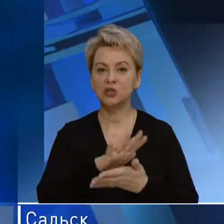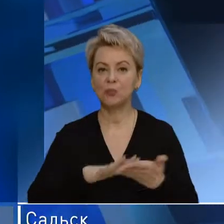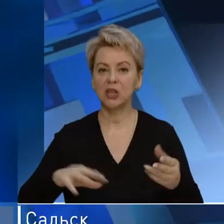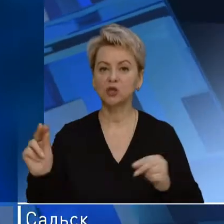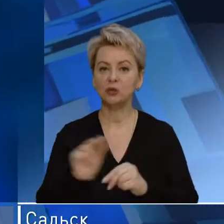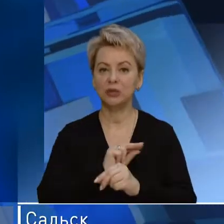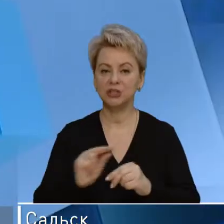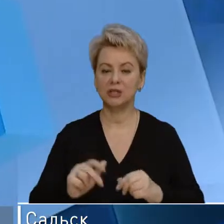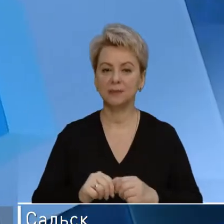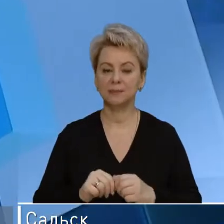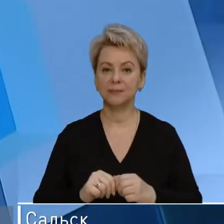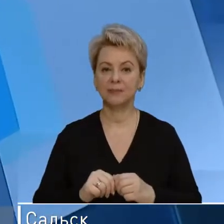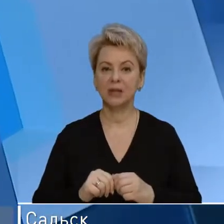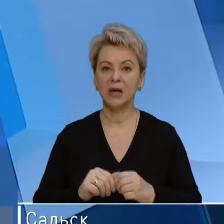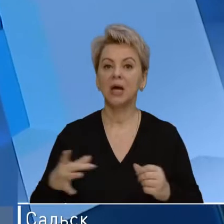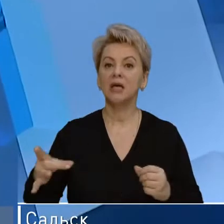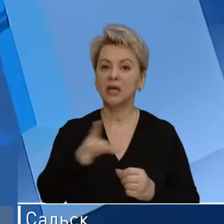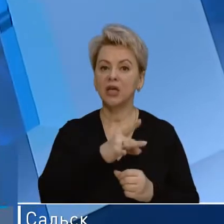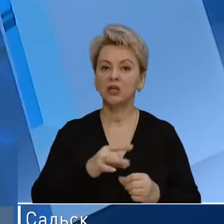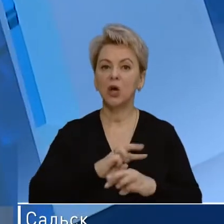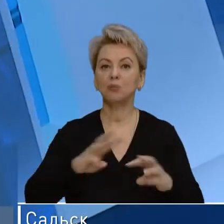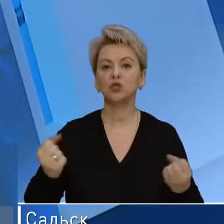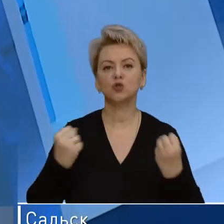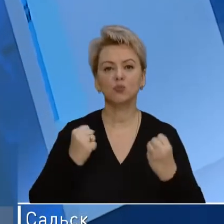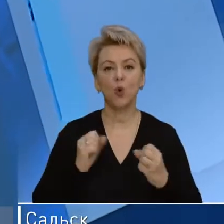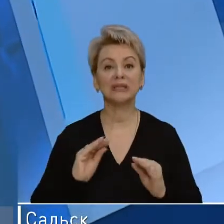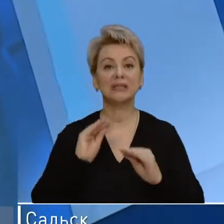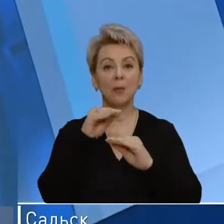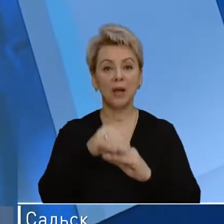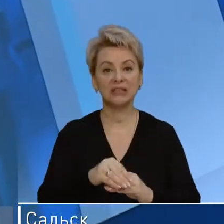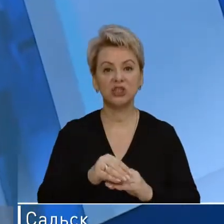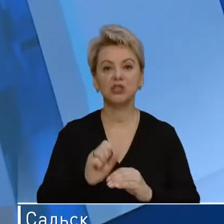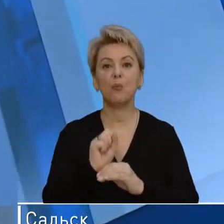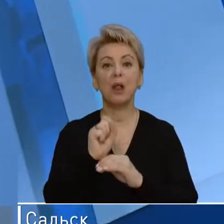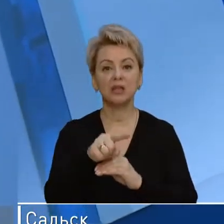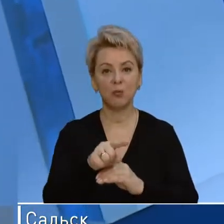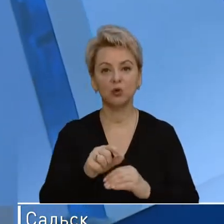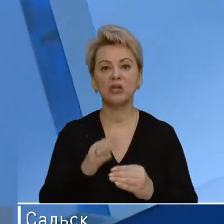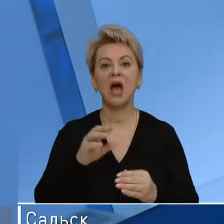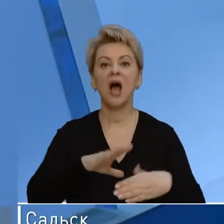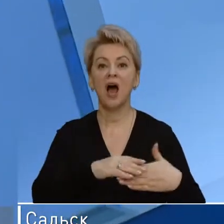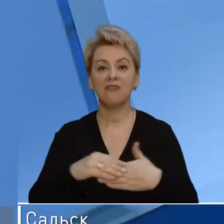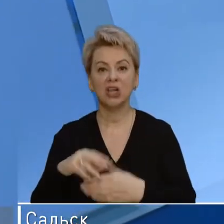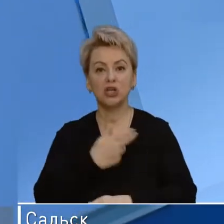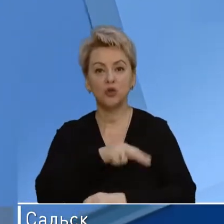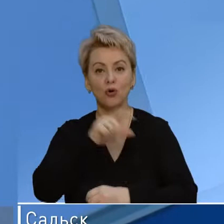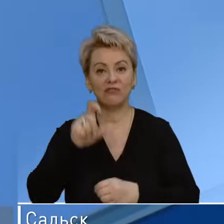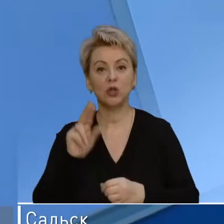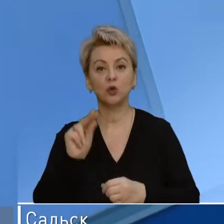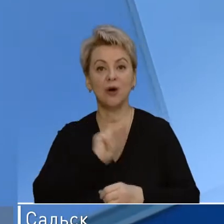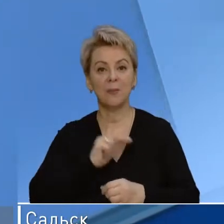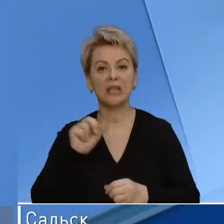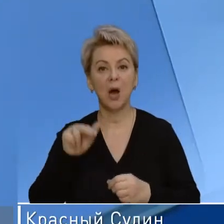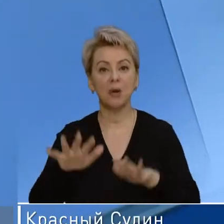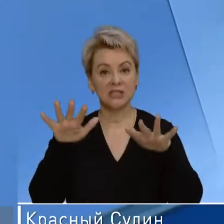продолжают лечение. Региональный Минспорт наделит дополнительными полномочиями, а волонтеров-медиков, работающих в